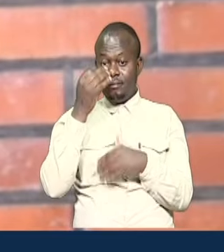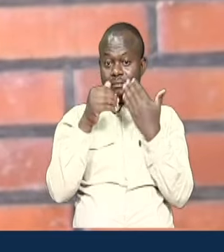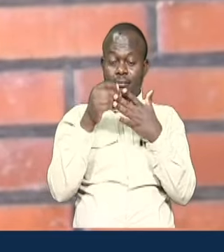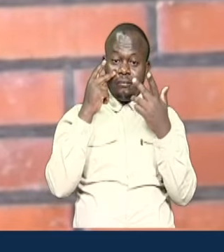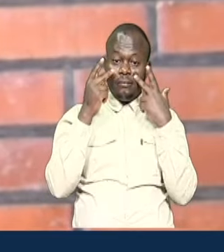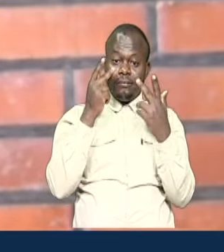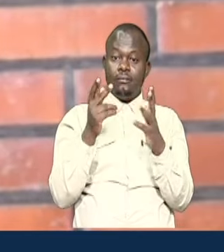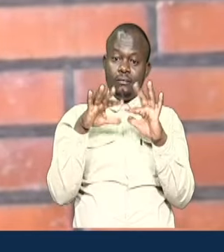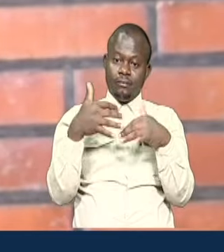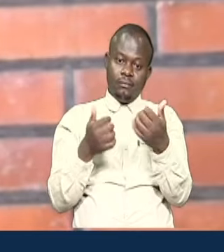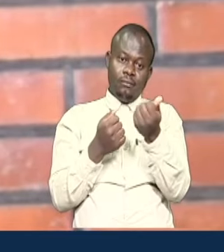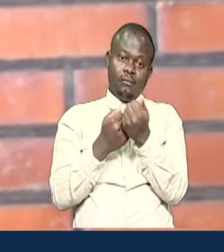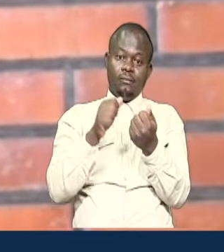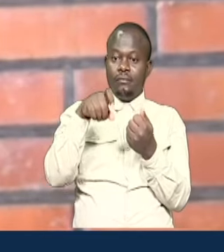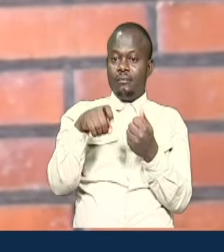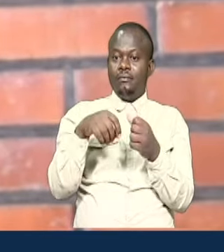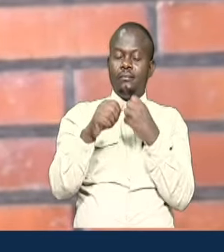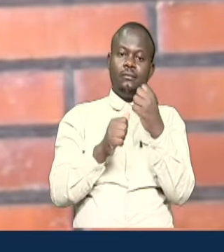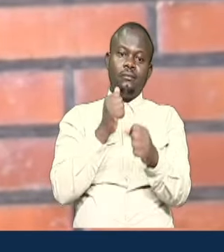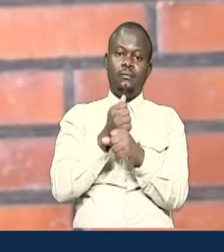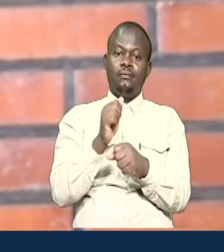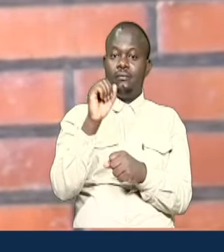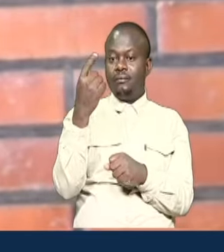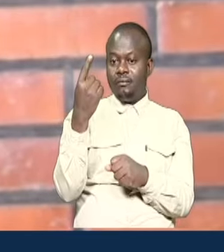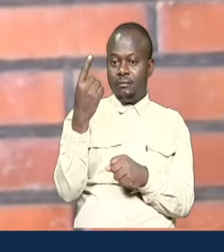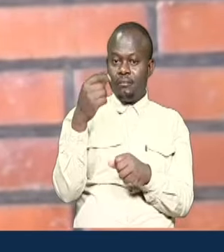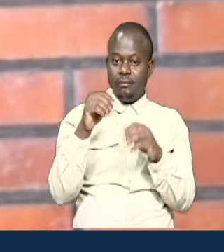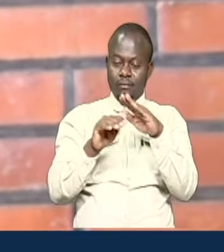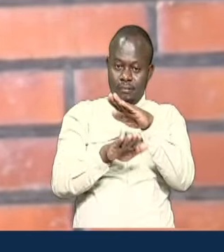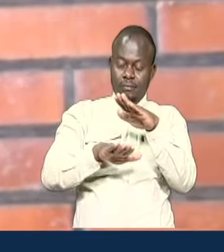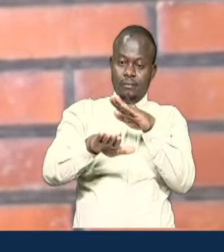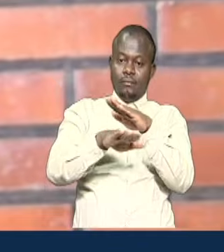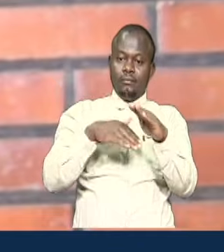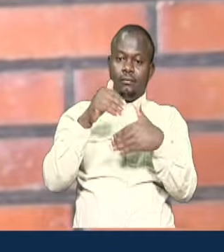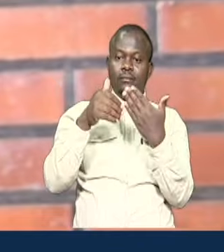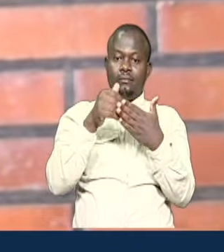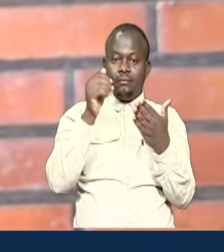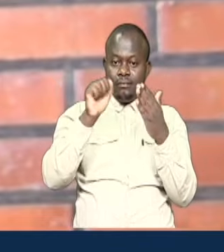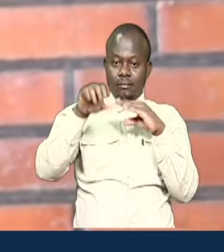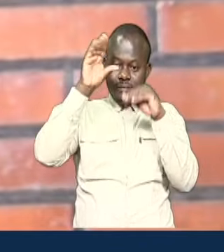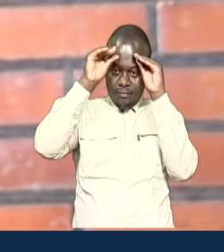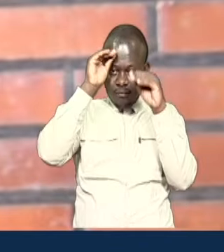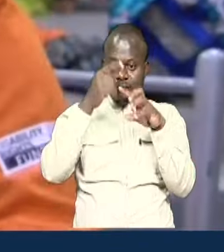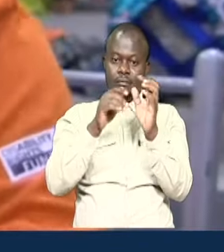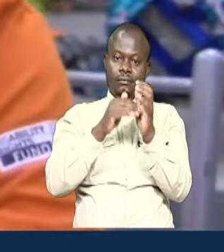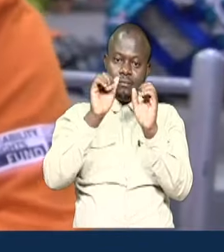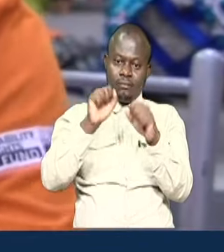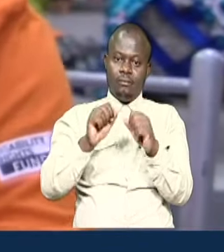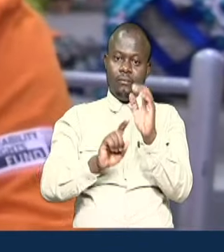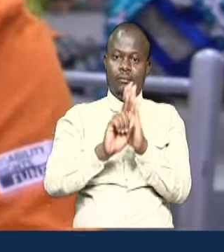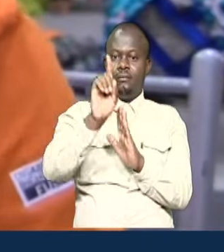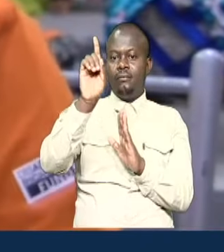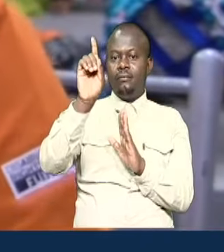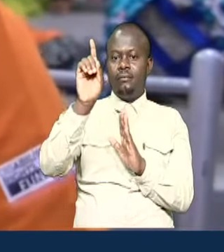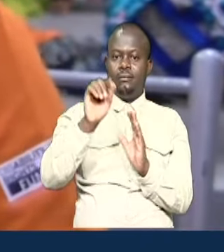abonye ubufasha akeneye ku myaka ya mbere iyo mu buto bwe, abasha kuba yakwiga kandi akabasha kuba yakwiteza imbere.